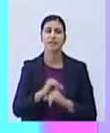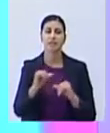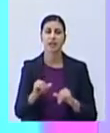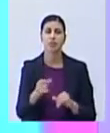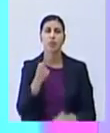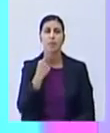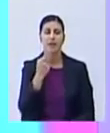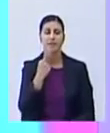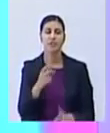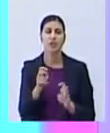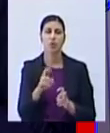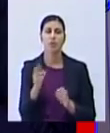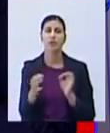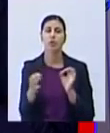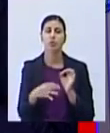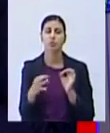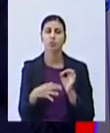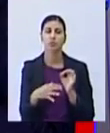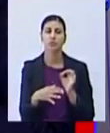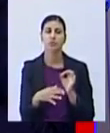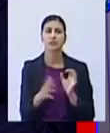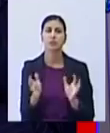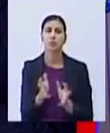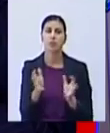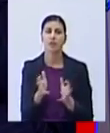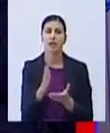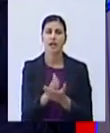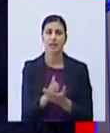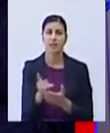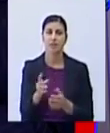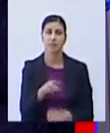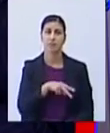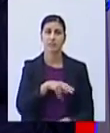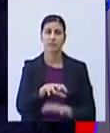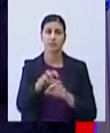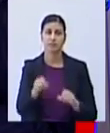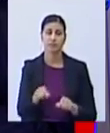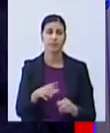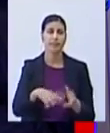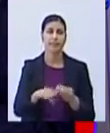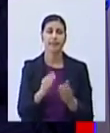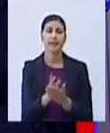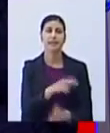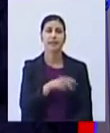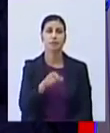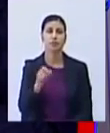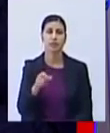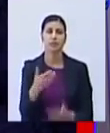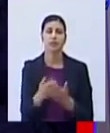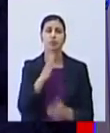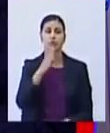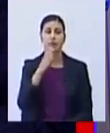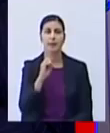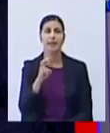განვითარებული მეღვინეობა და ყურძნის მოვლა არის ამ ადგილში. პარლამენტარები არიან, ყველანი არიან დეპუტატები, არ მათი მშობლები,